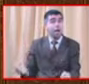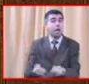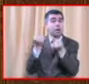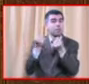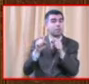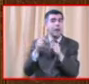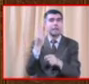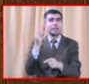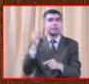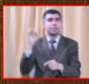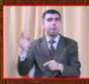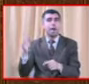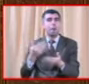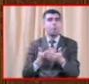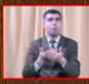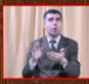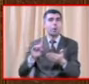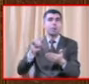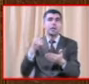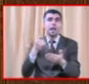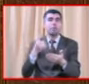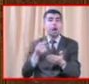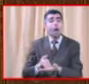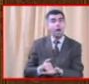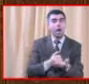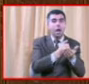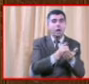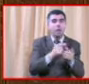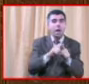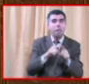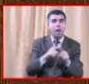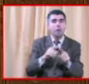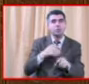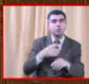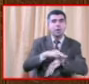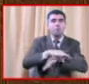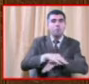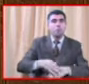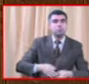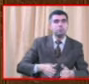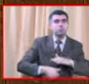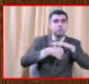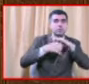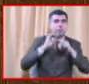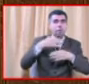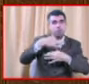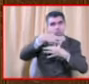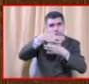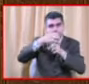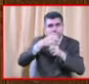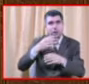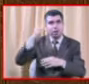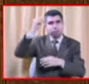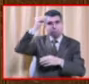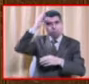مليون درهم من الصندوق الوطني لتشجيع البحث العلمي، واللي هو جاء في إطار طلب عروض اللي استفاد منها الجامعة